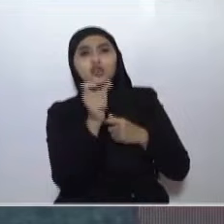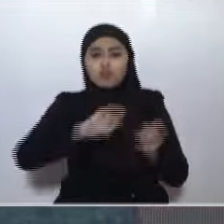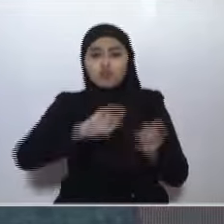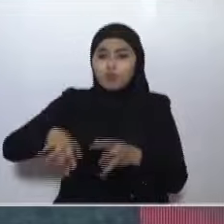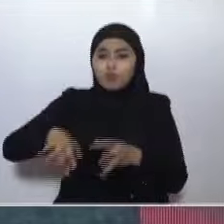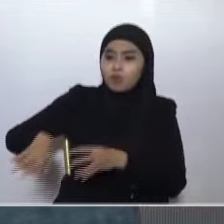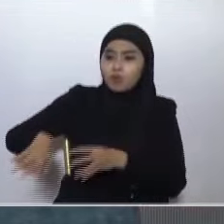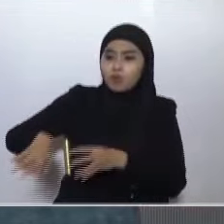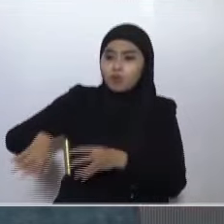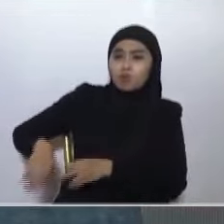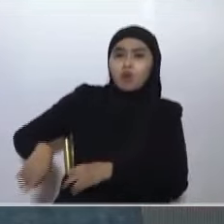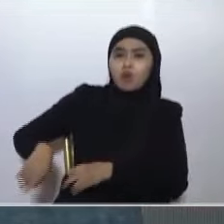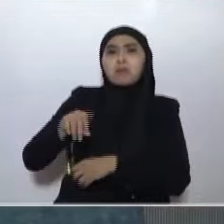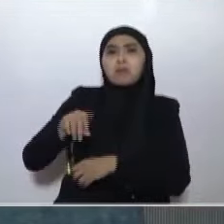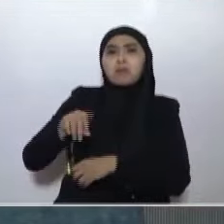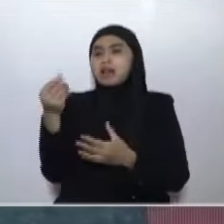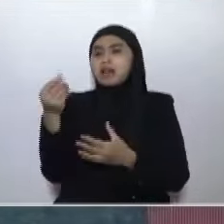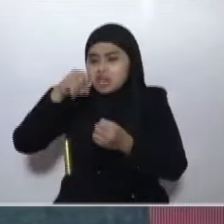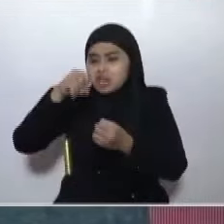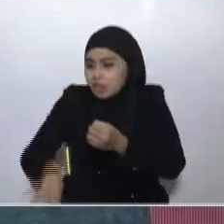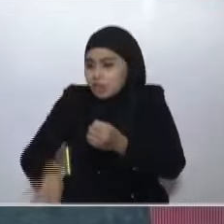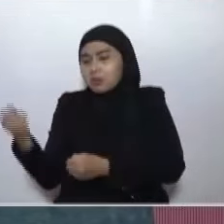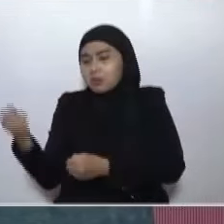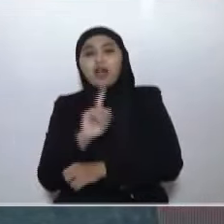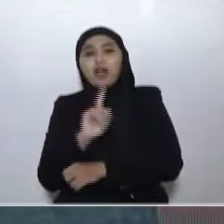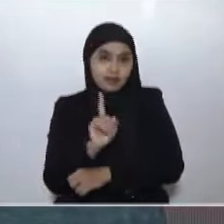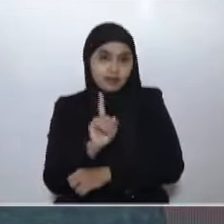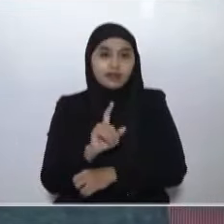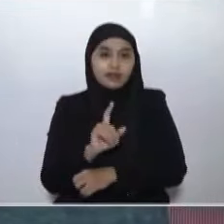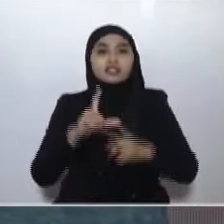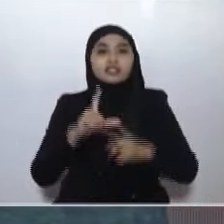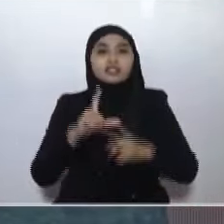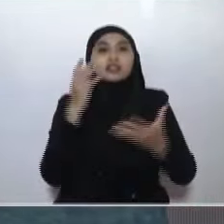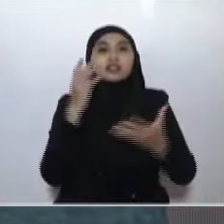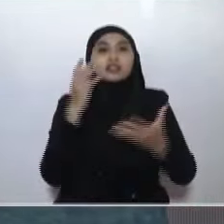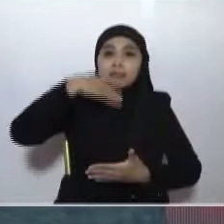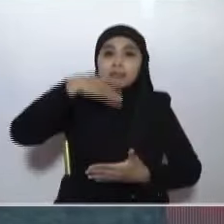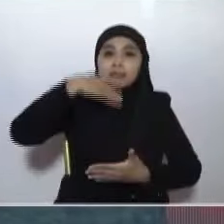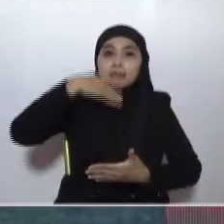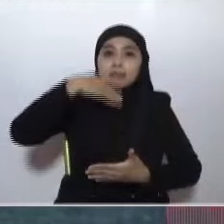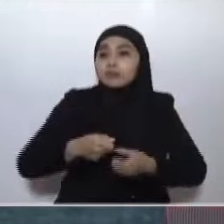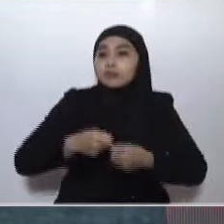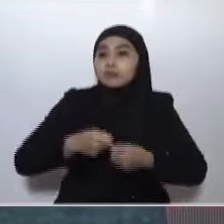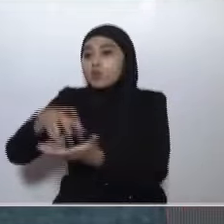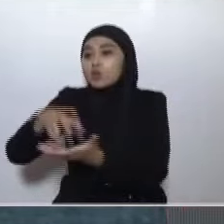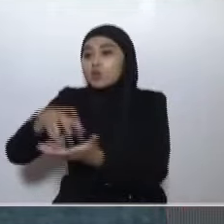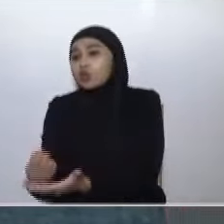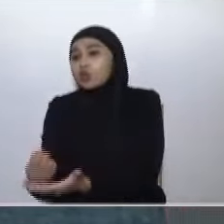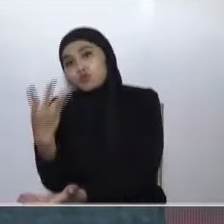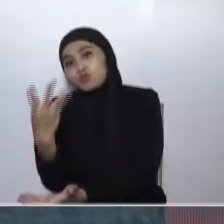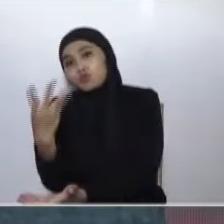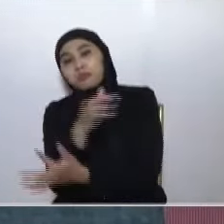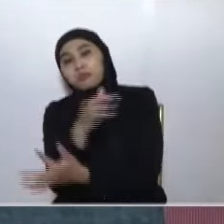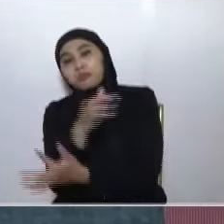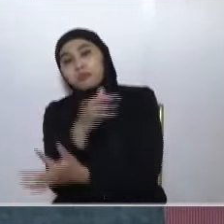panennya Karena harganya jatuh di pasaran Jawa Tengah ke depan haruslah dapat memberi ruang dukung bagi masyarakat dari